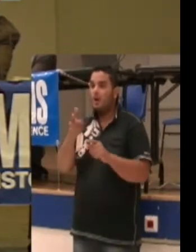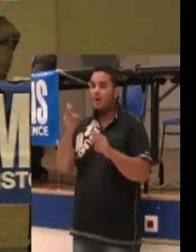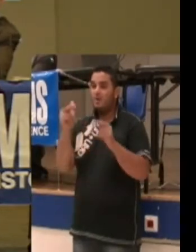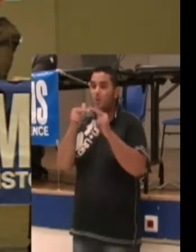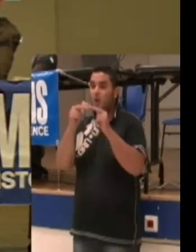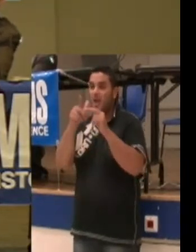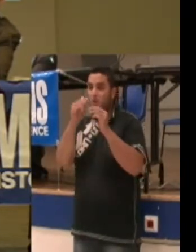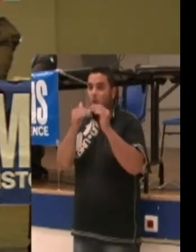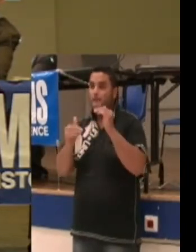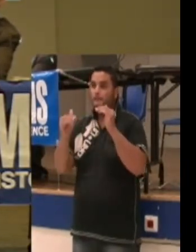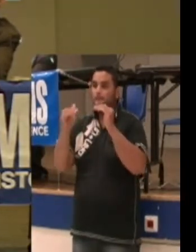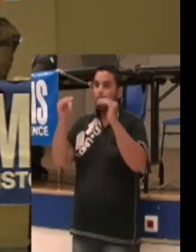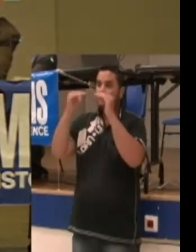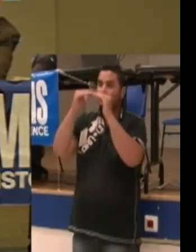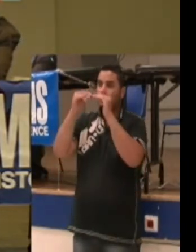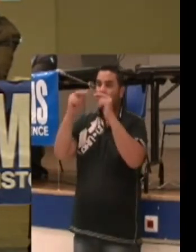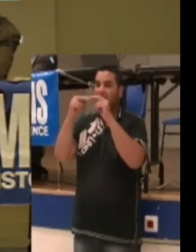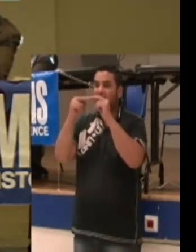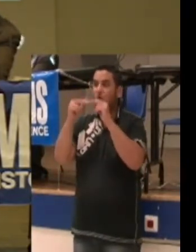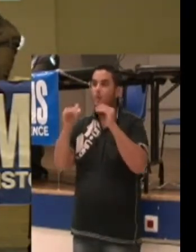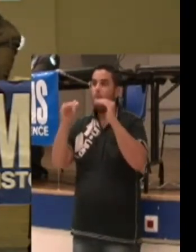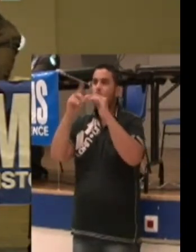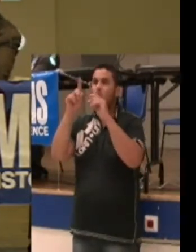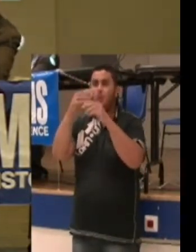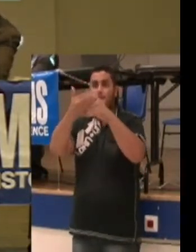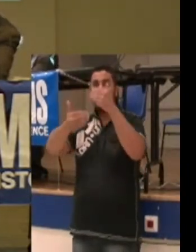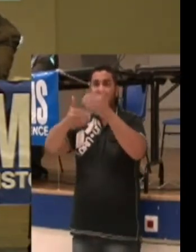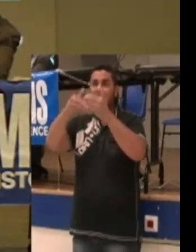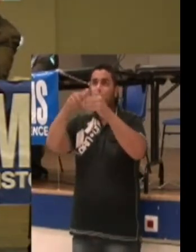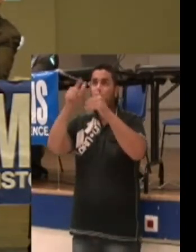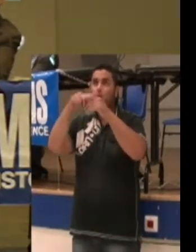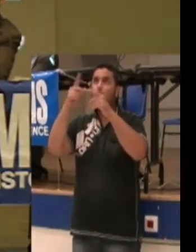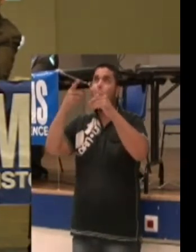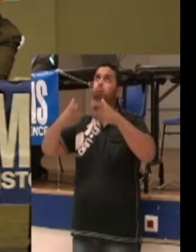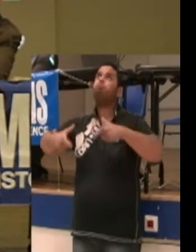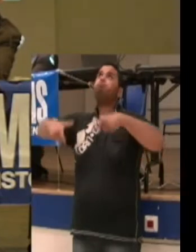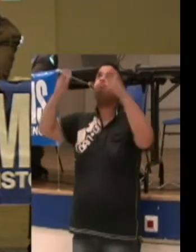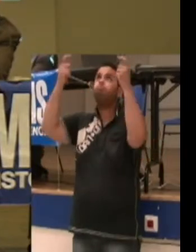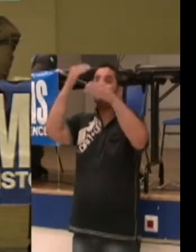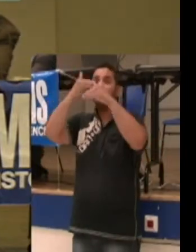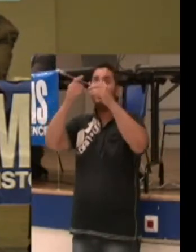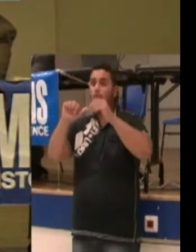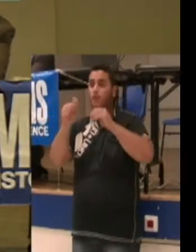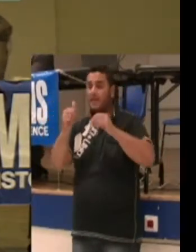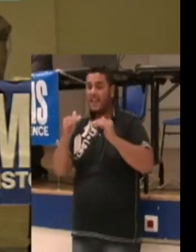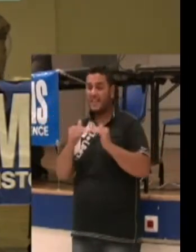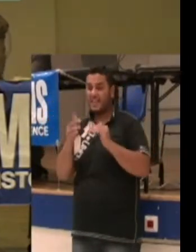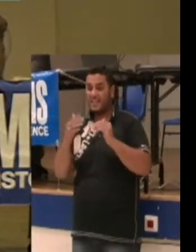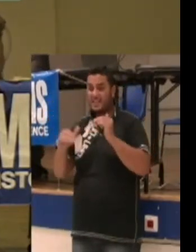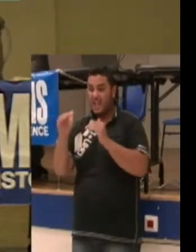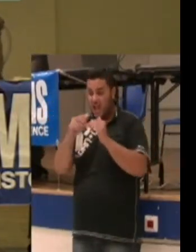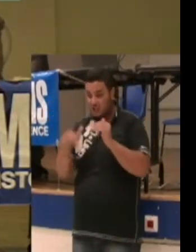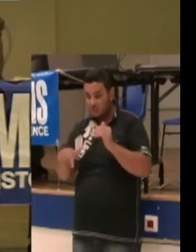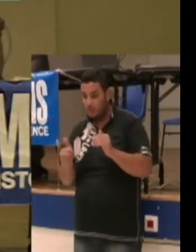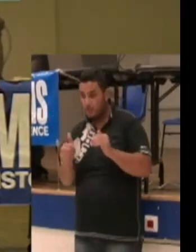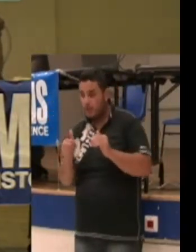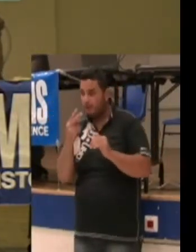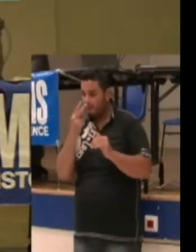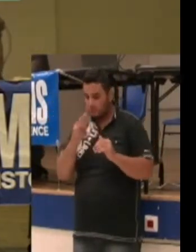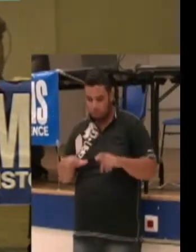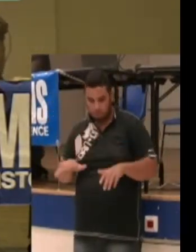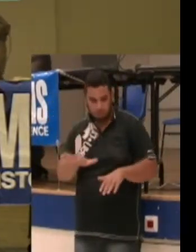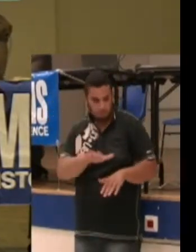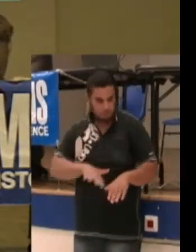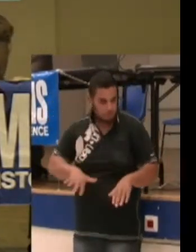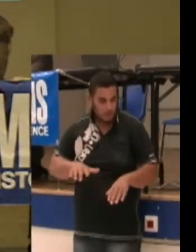l'exemple de quelqu'un qui monte un bâtiment, une tour. Quelqu'un qui est au premier étage, il a une vision devant